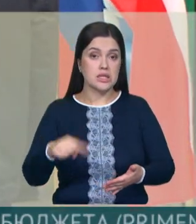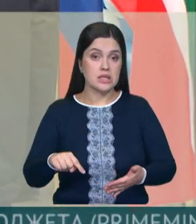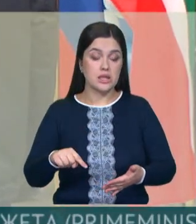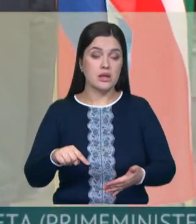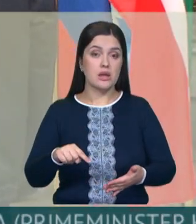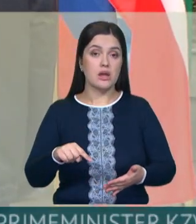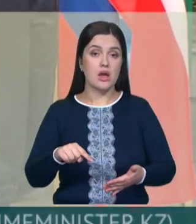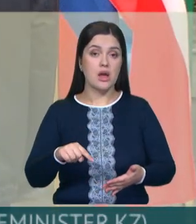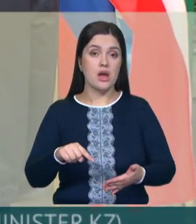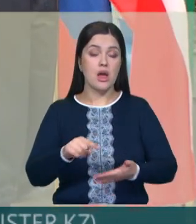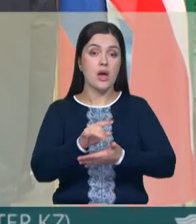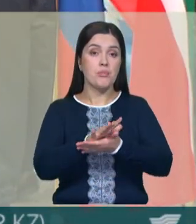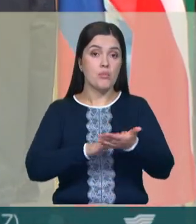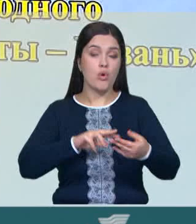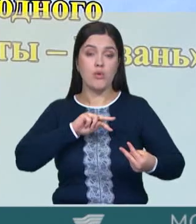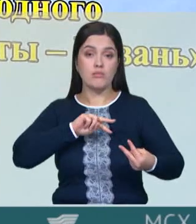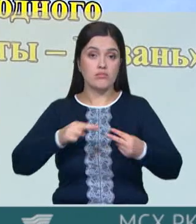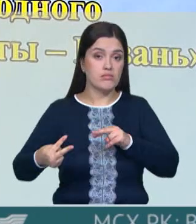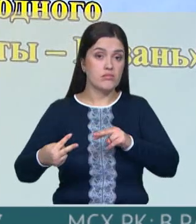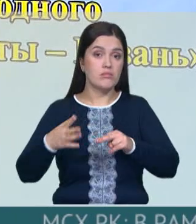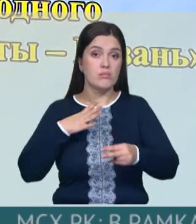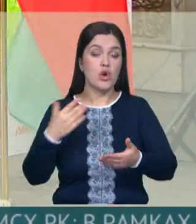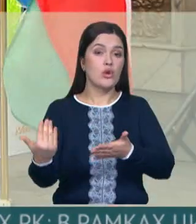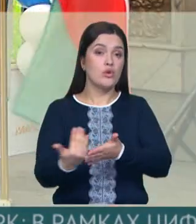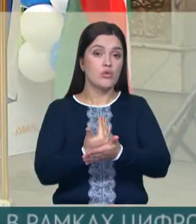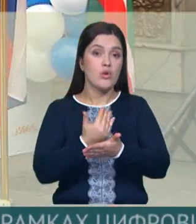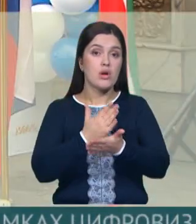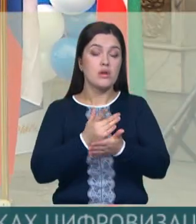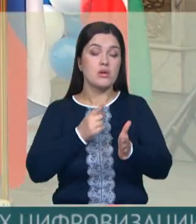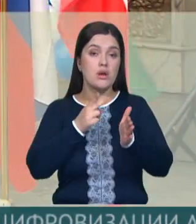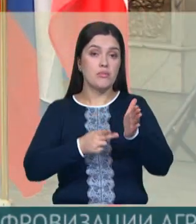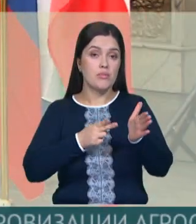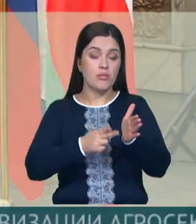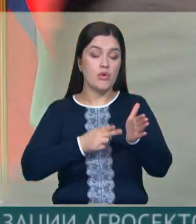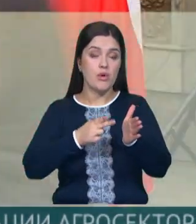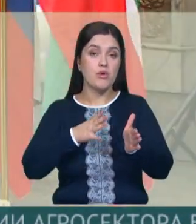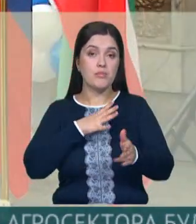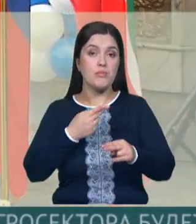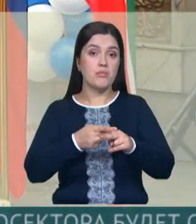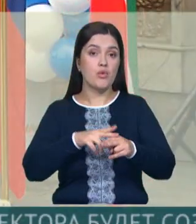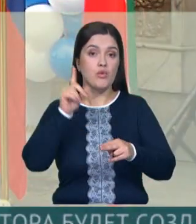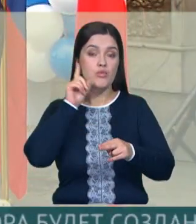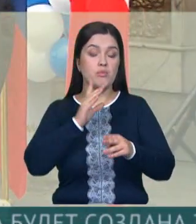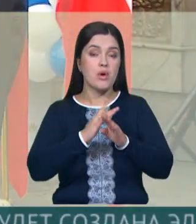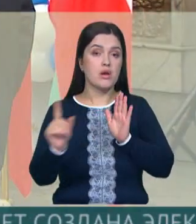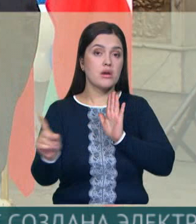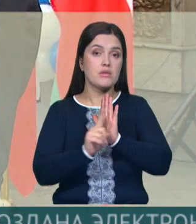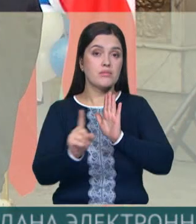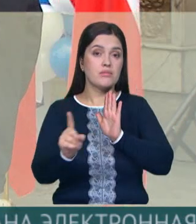Далее люди вынуждены были пересаживаться, ждать новый маршрут. Это сыграет также большую роль для интеграции двух